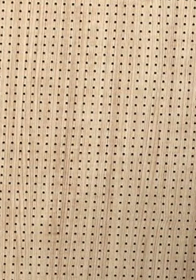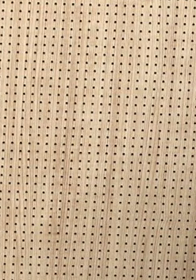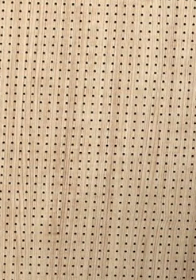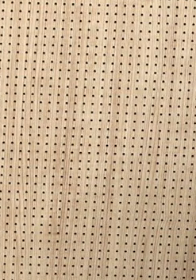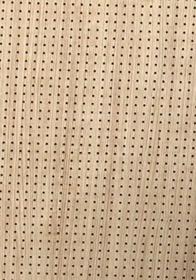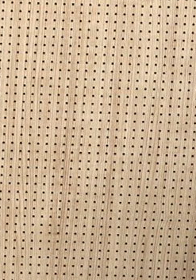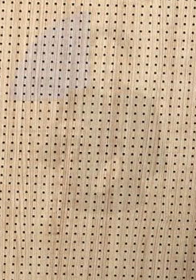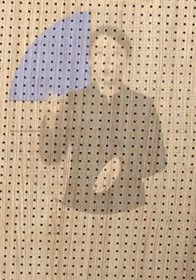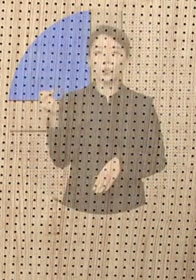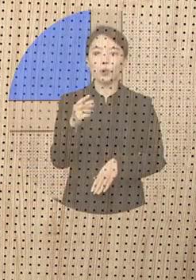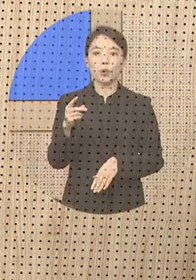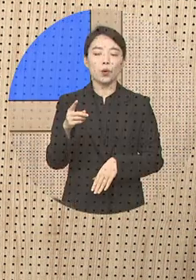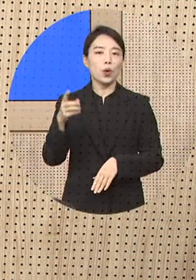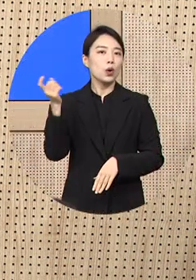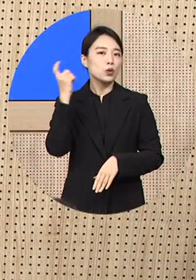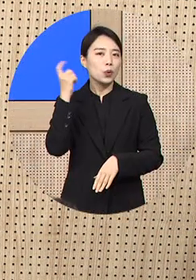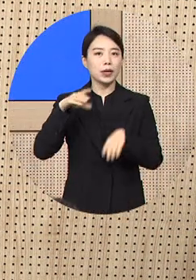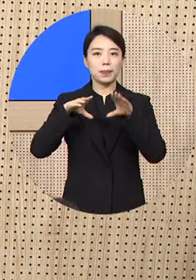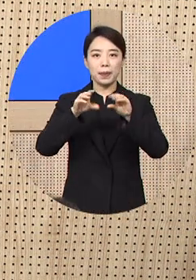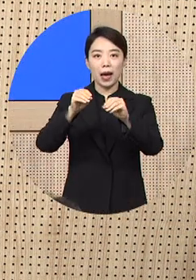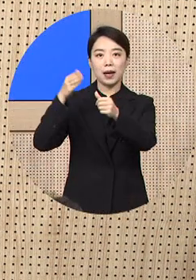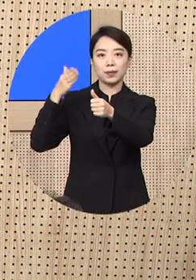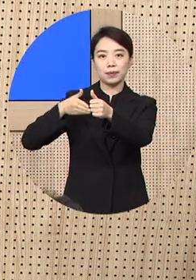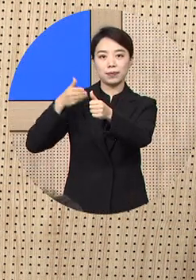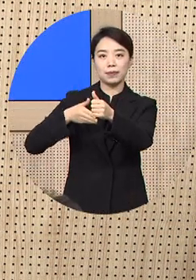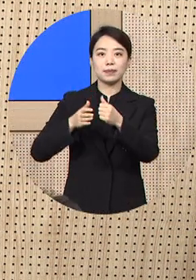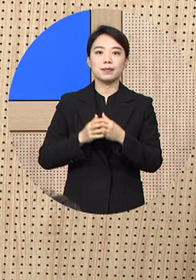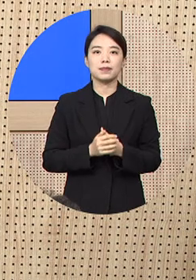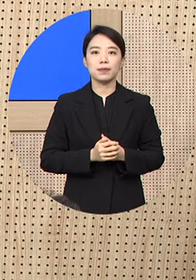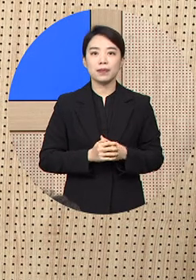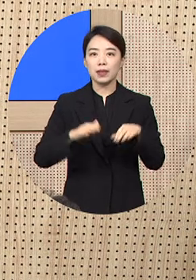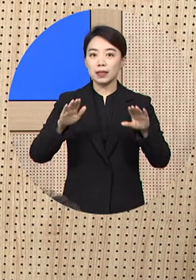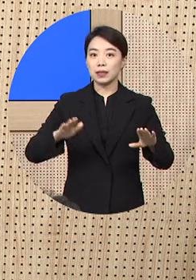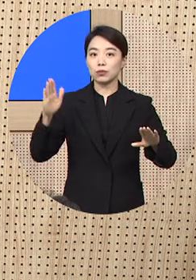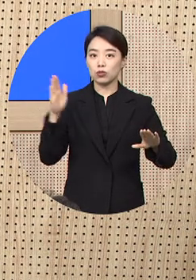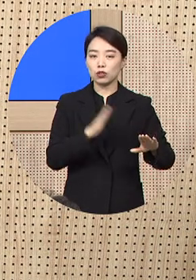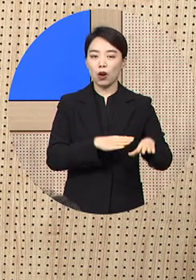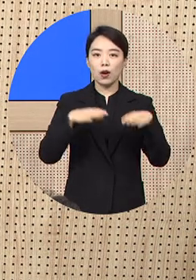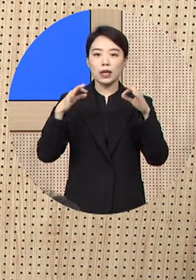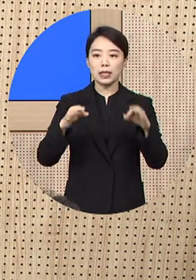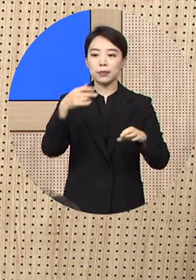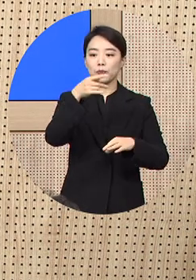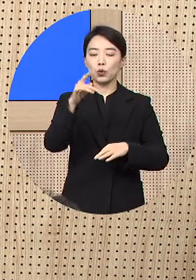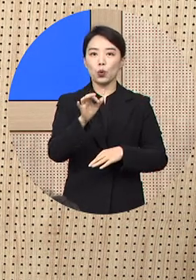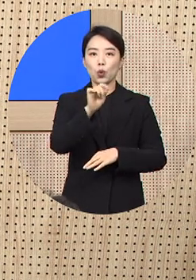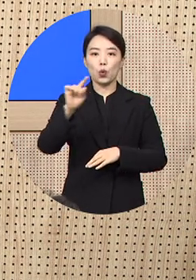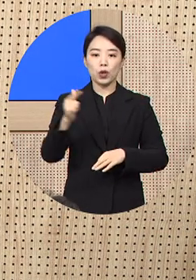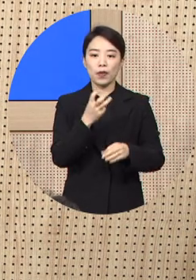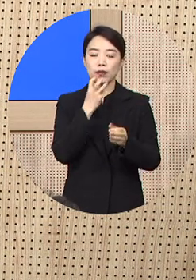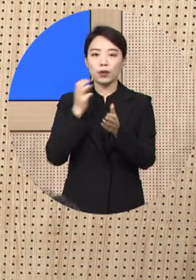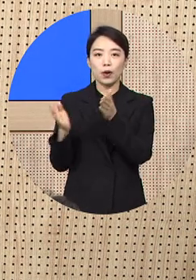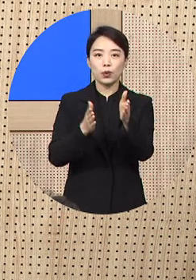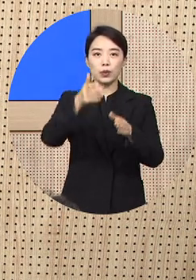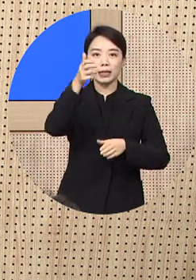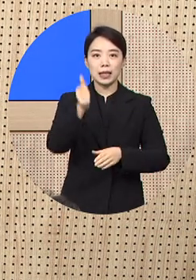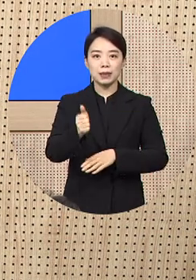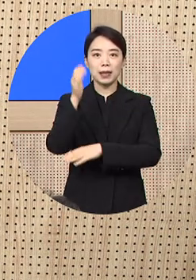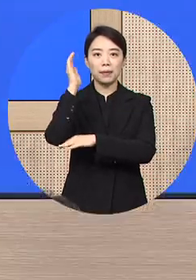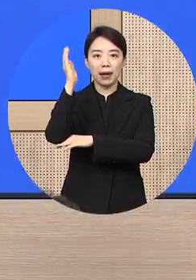무음 모드로 전환해 주시길 부탁드리겠습니다. 그럼 지금부터 김동연 도지사의 기자회견을 시작하도록